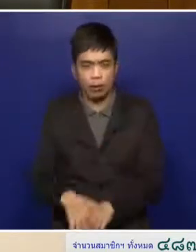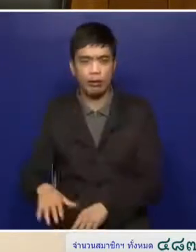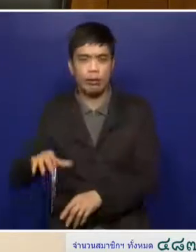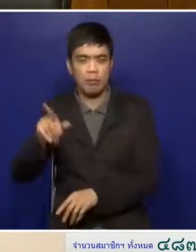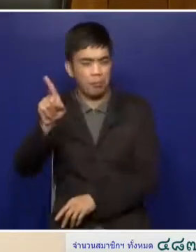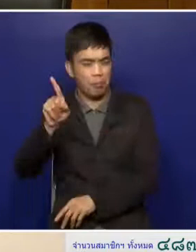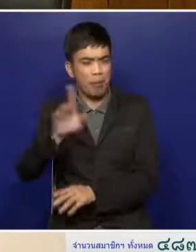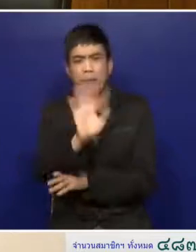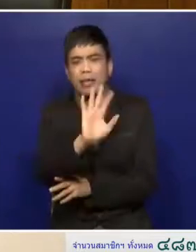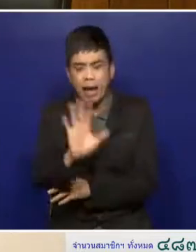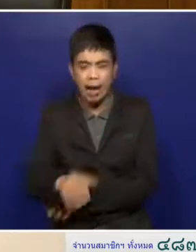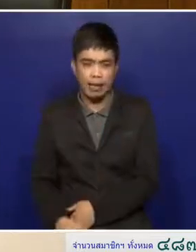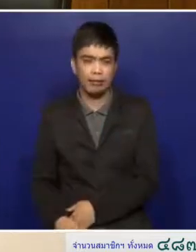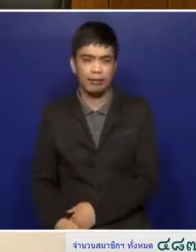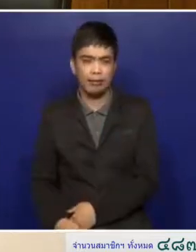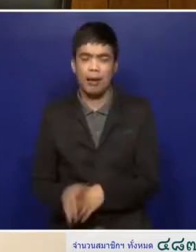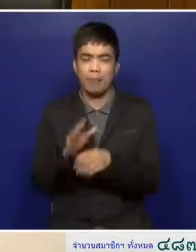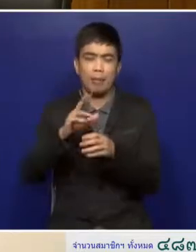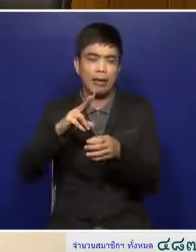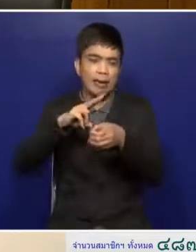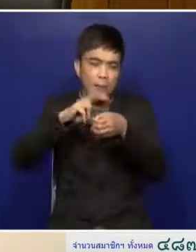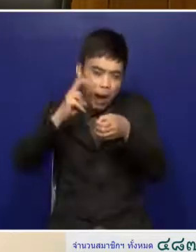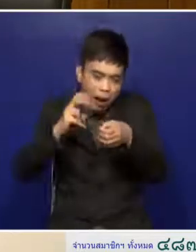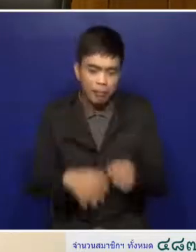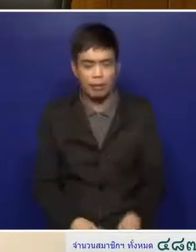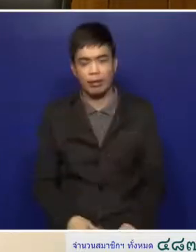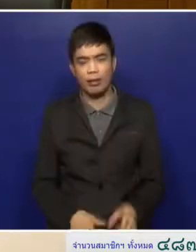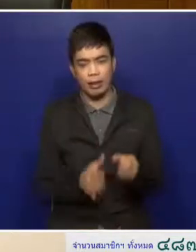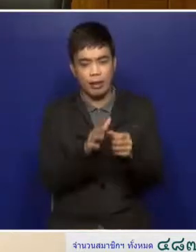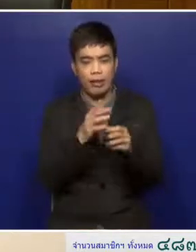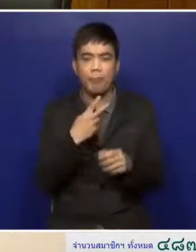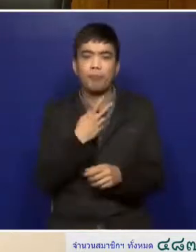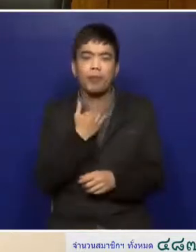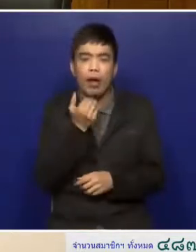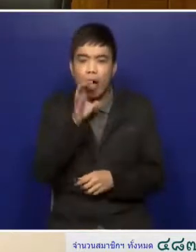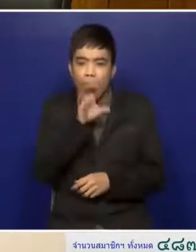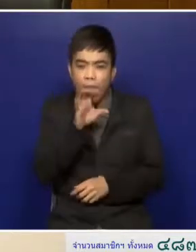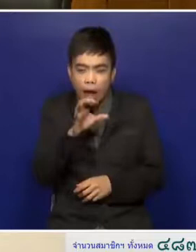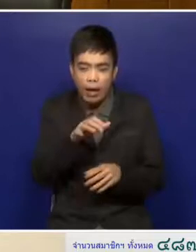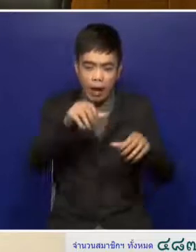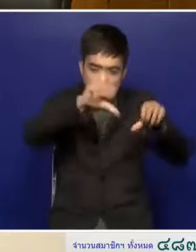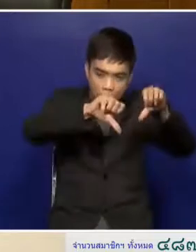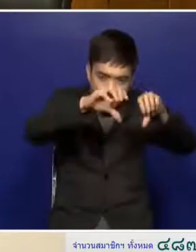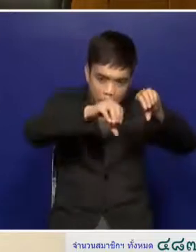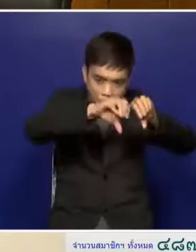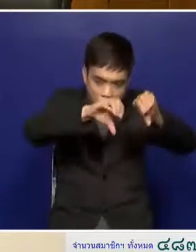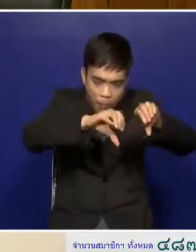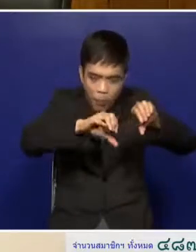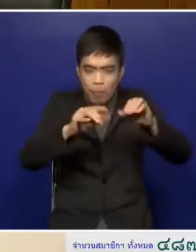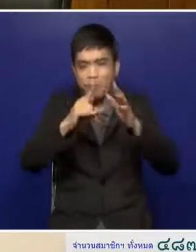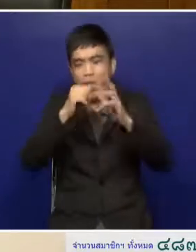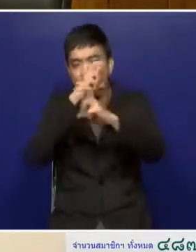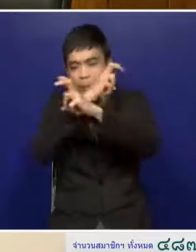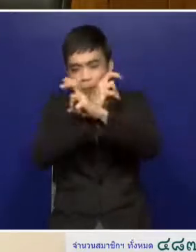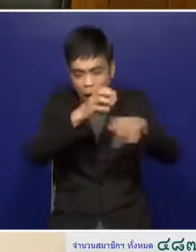วยมันมียาแก้ไอด้วยมันมียากันยุงด้วยมันมียาปราบศัตรูพืชด้วยอันนี้คือสารตั้งต้นทั้งนั้